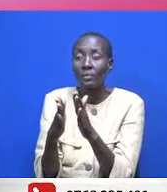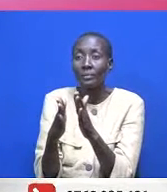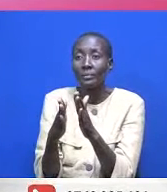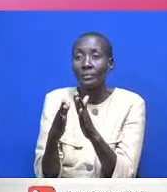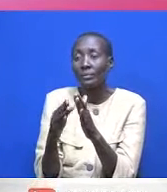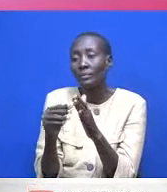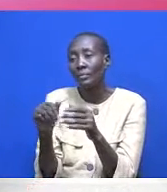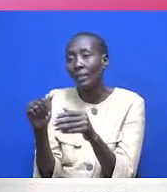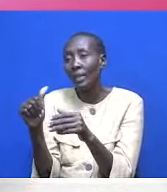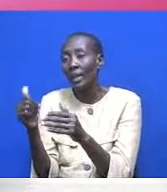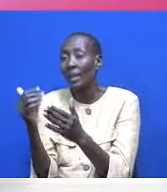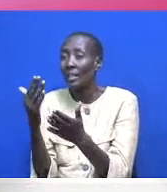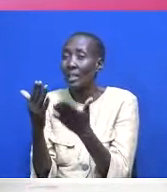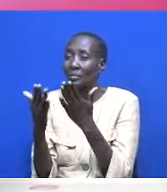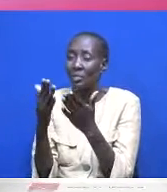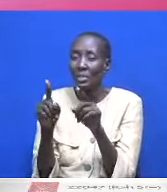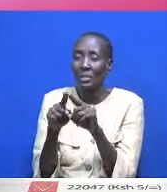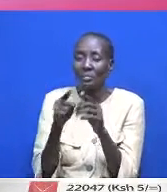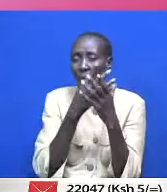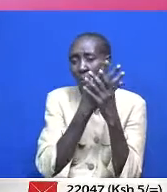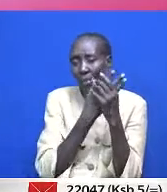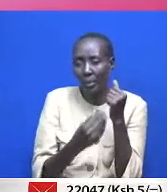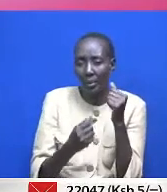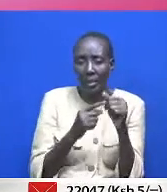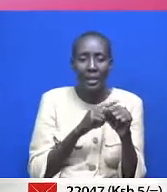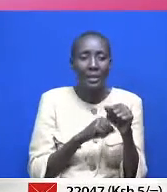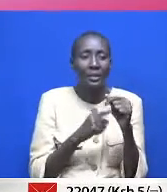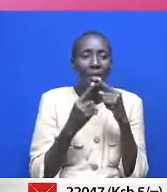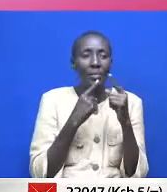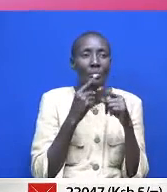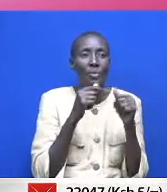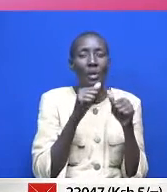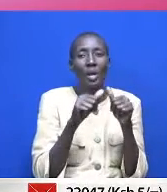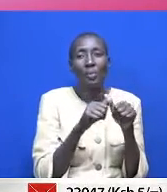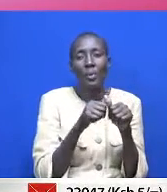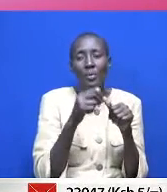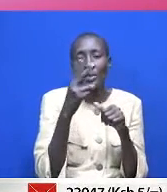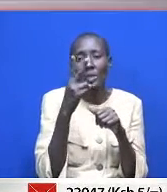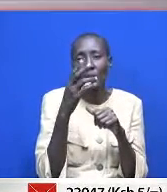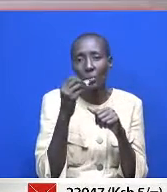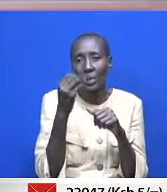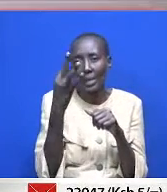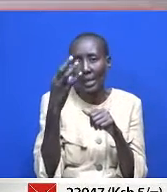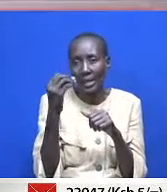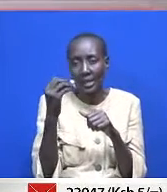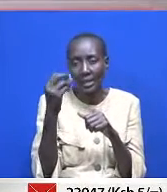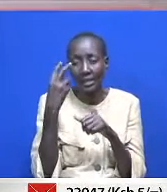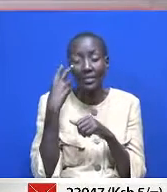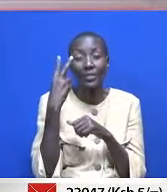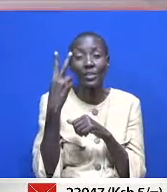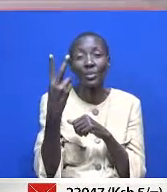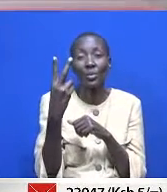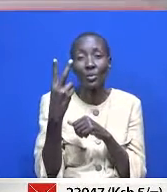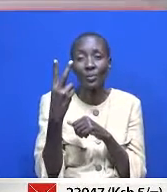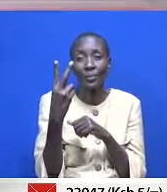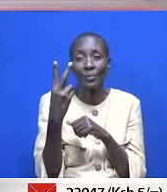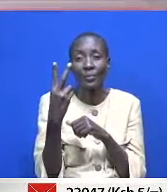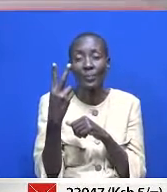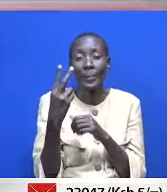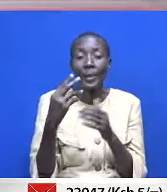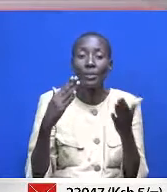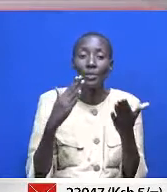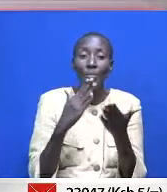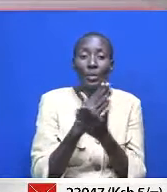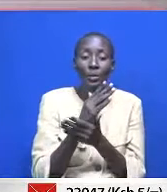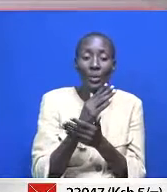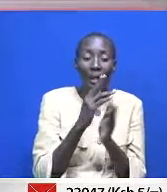mtu kukufa roho. Tunapozungumzia ruwaza ya mwaka wa 2030, Vision 2030, ni kuhakikisha kwamba yule